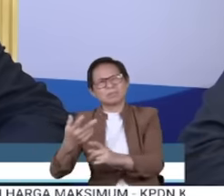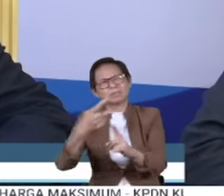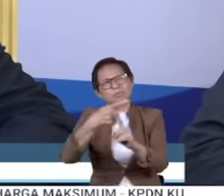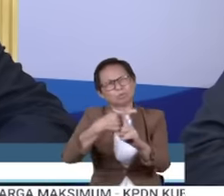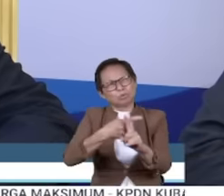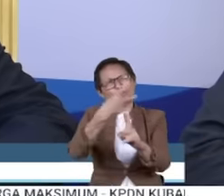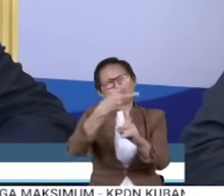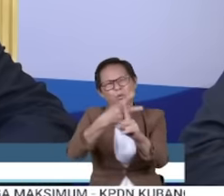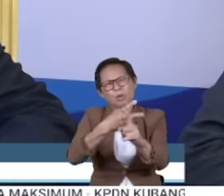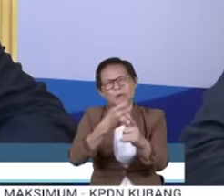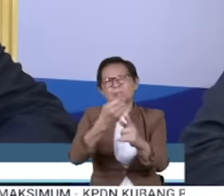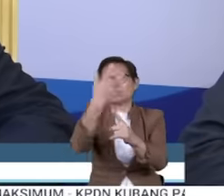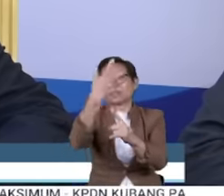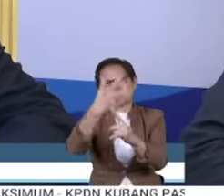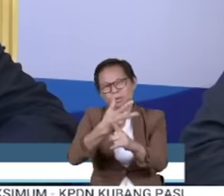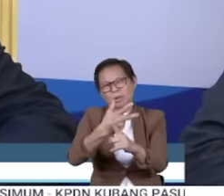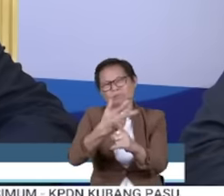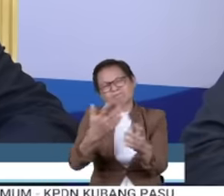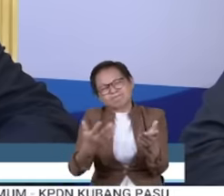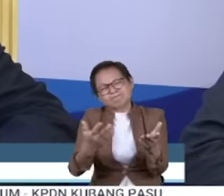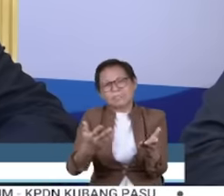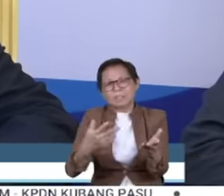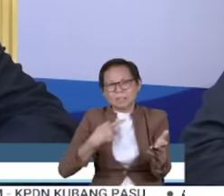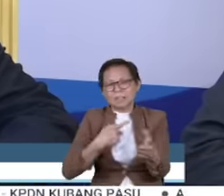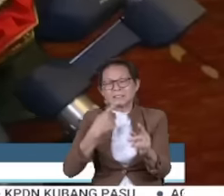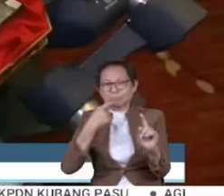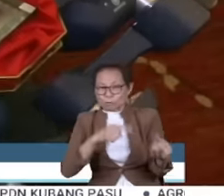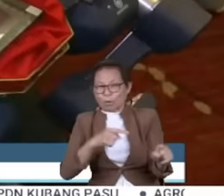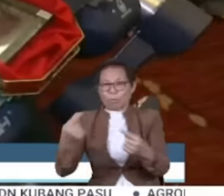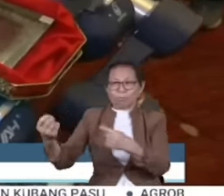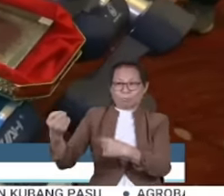kita akan kita dapat